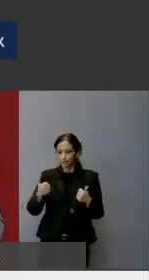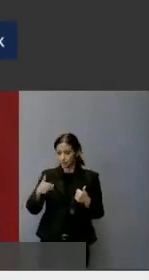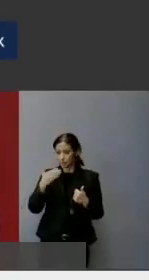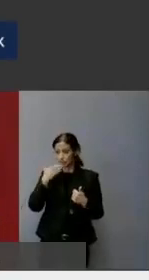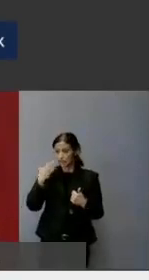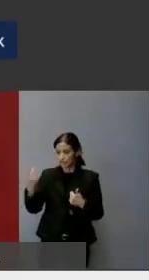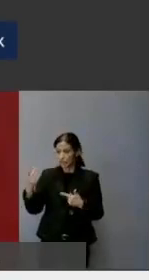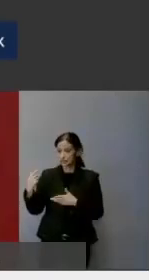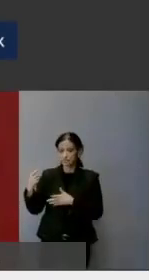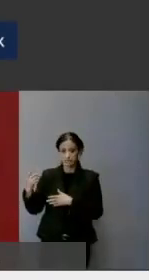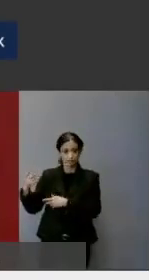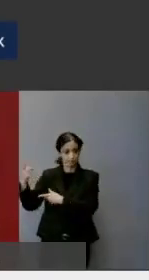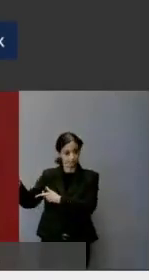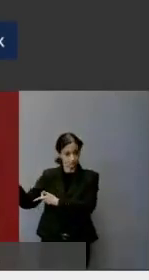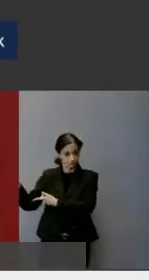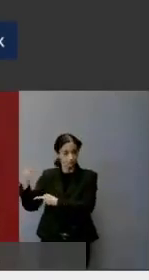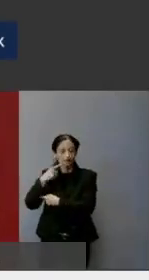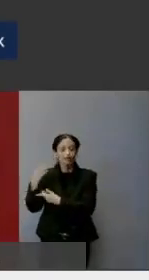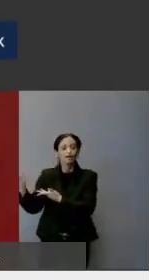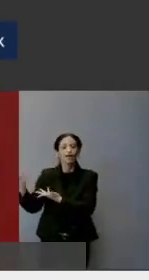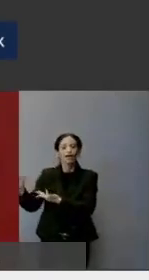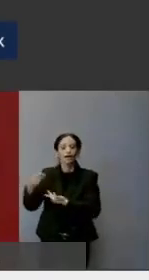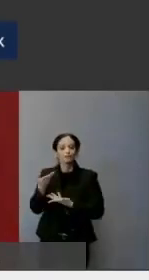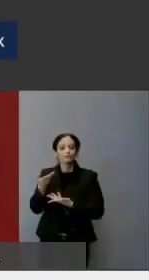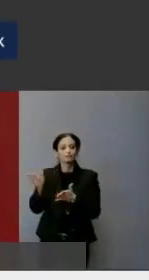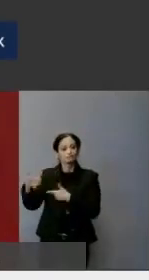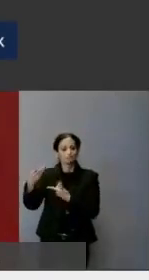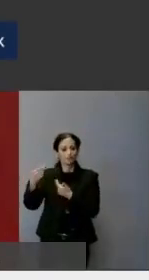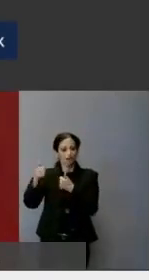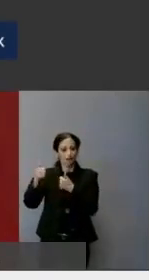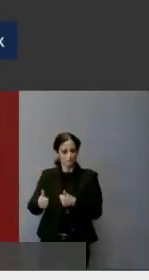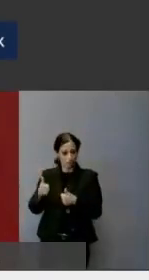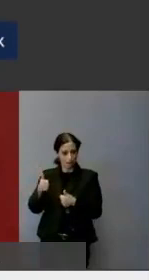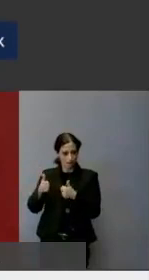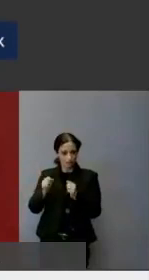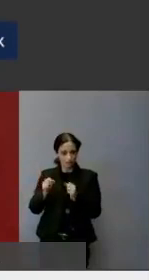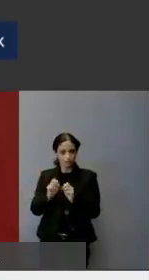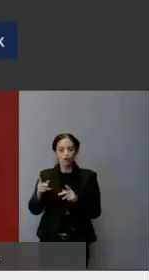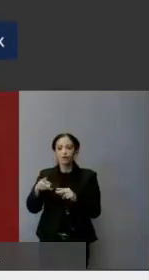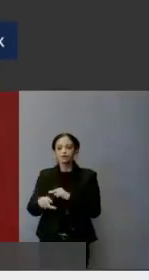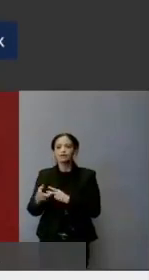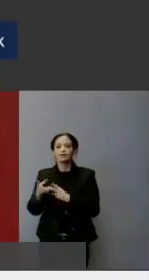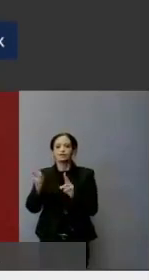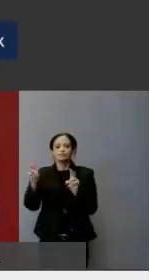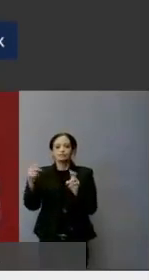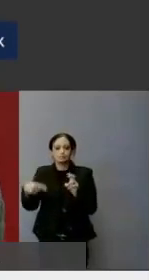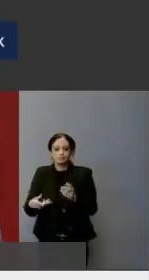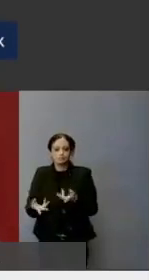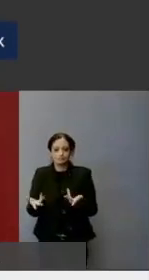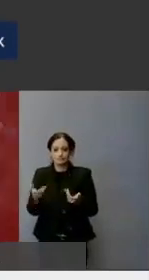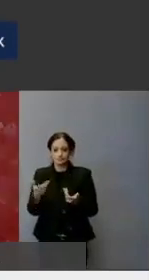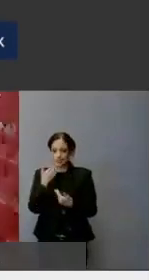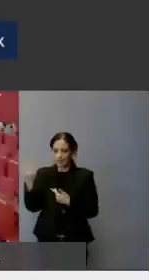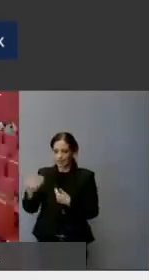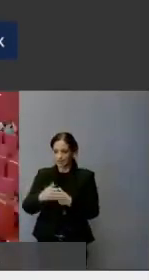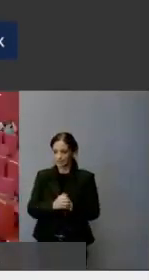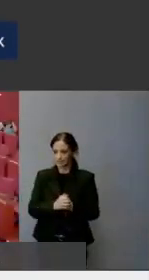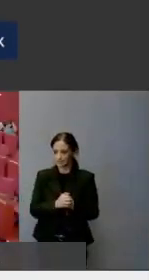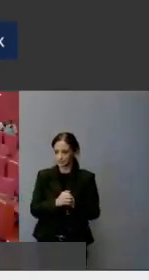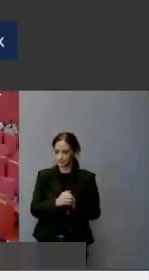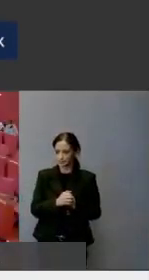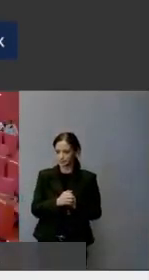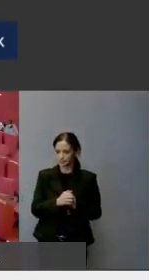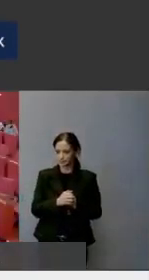appaltante che si è prestata di attivarlo stante la particolarità dell'oggetto grazie grazie a lei assessore c'e